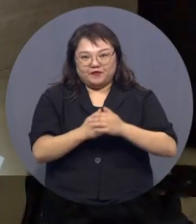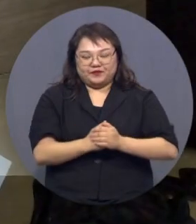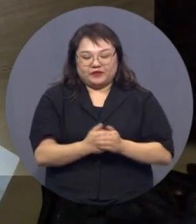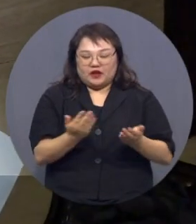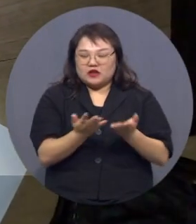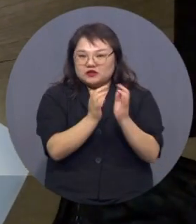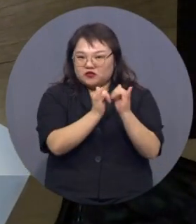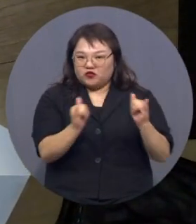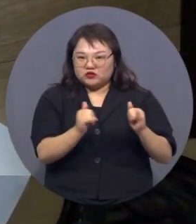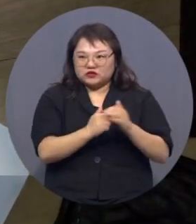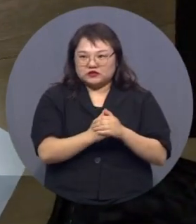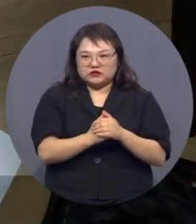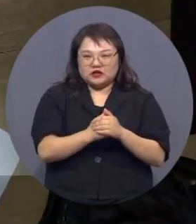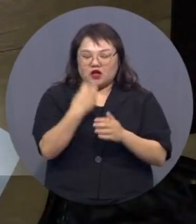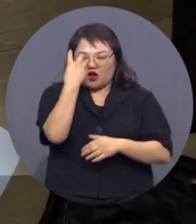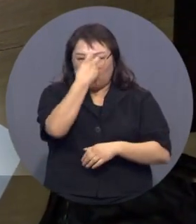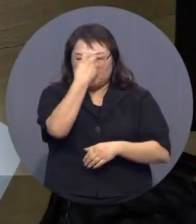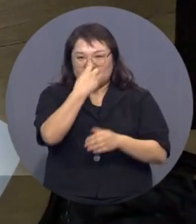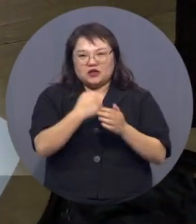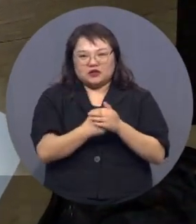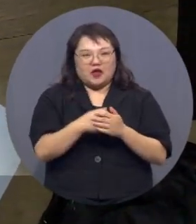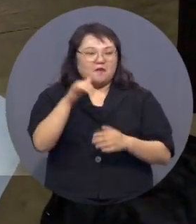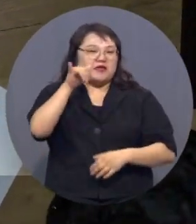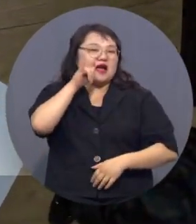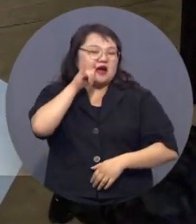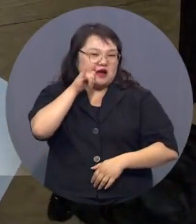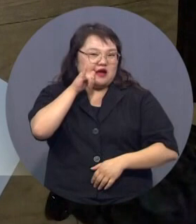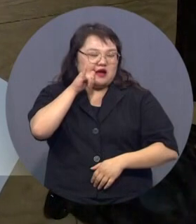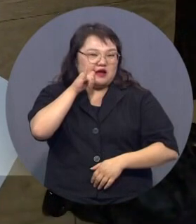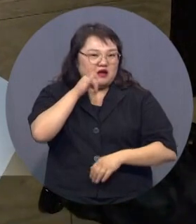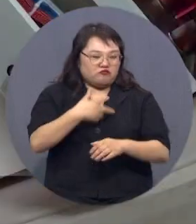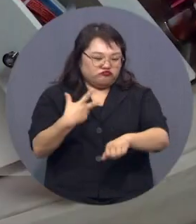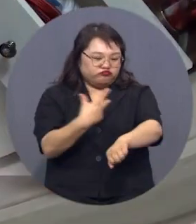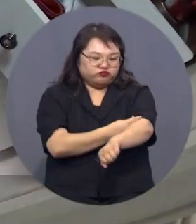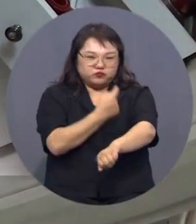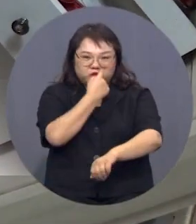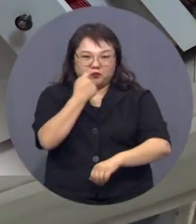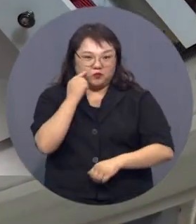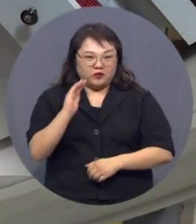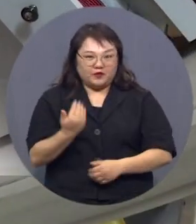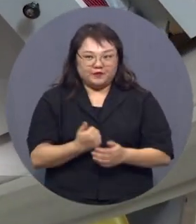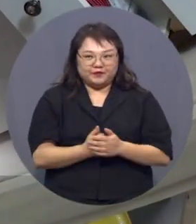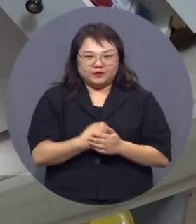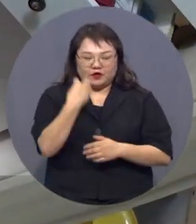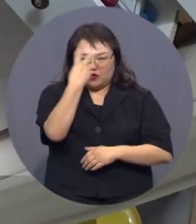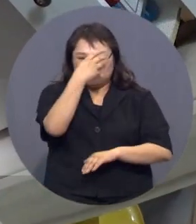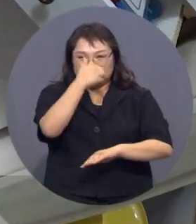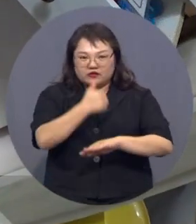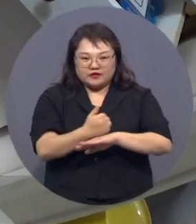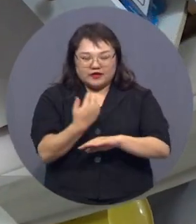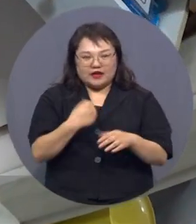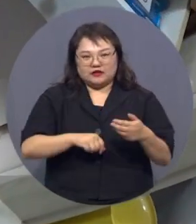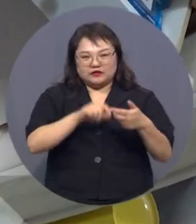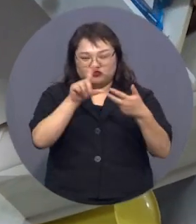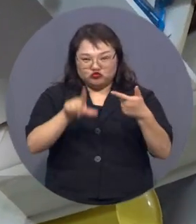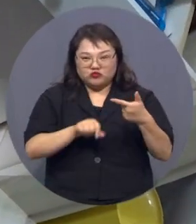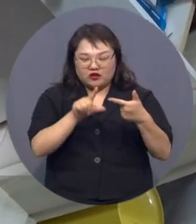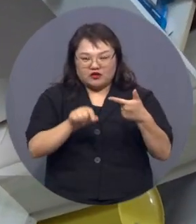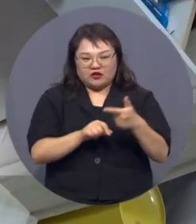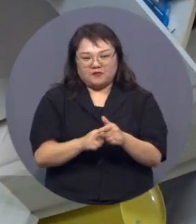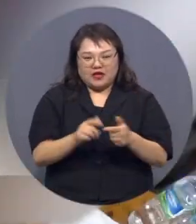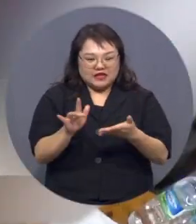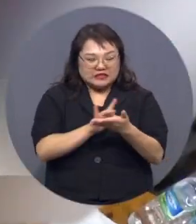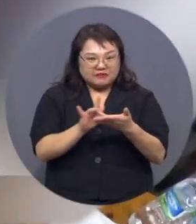선언은 현장 간이 검사에서 필로폰 양성 반응이 나왔습니다 조사결과 해당 선언은 지난달 스마트폰 채팅